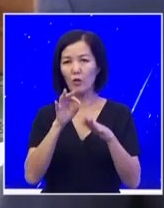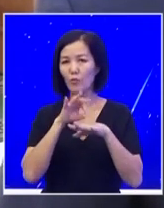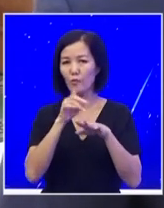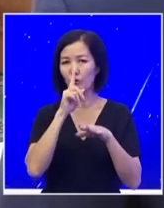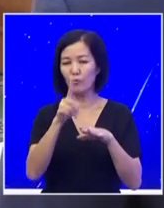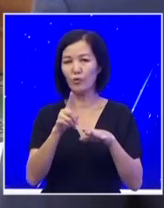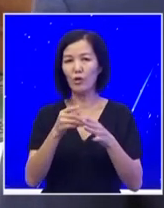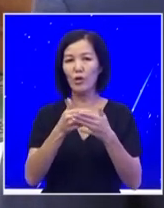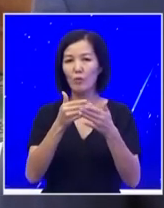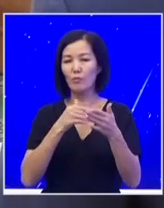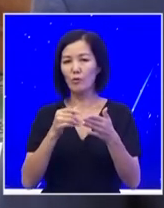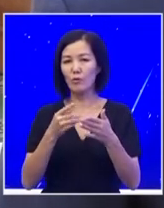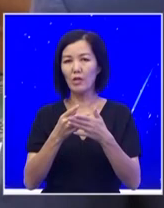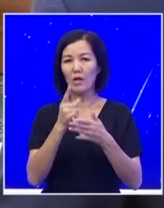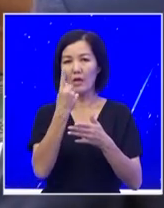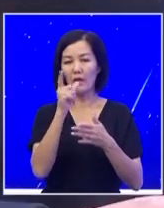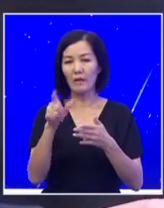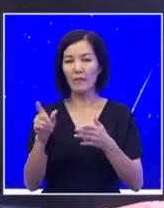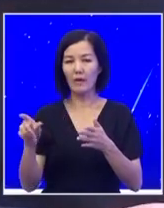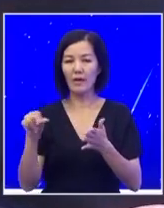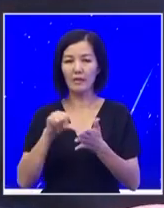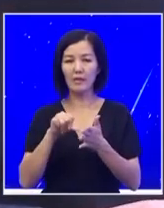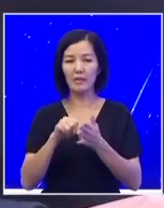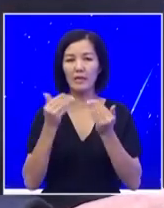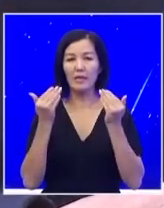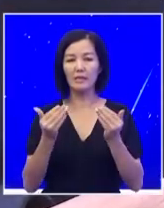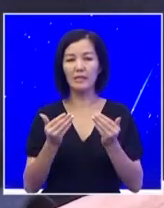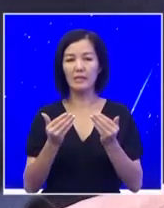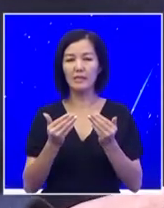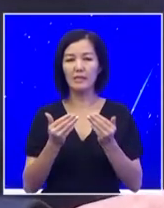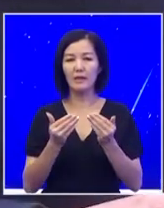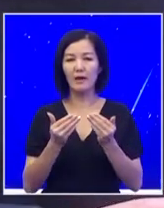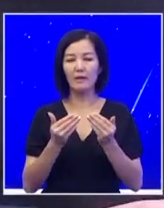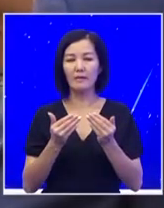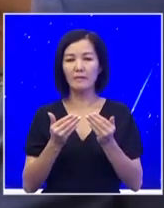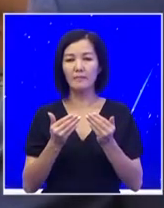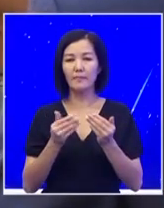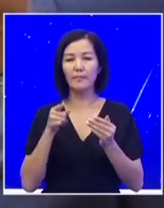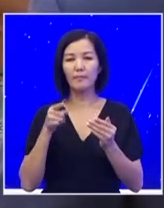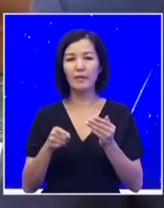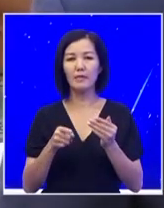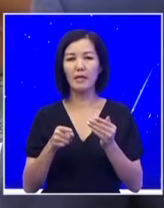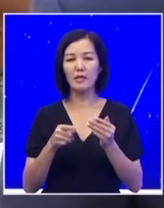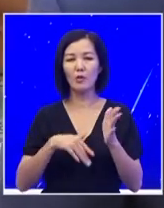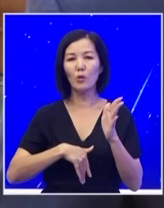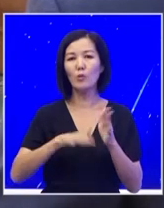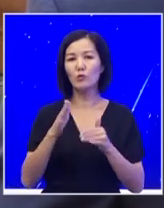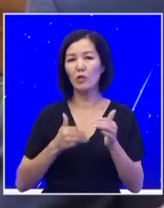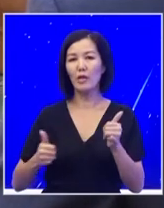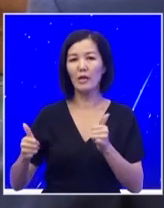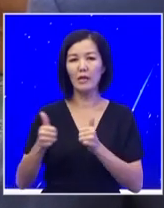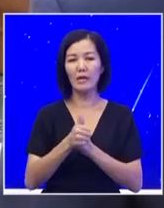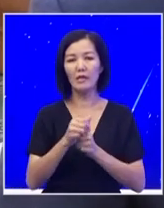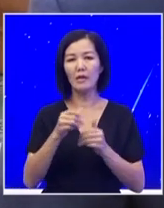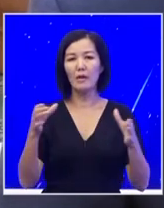жеке мандатпен болатын. Сондықтан осы партиялық кадр резервке праймеризден өтіп, жаңағындай мыңнан жүйрік болып шыққан азаматтар сол